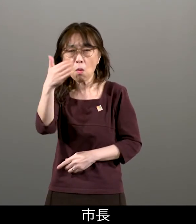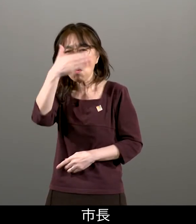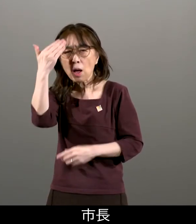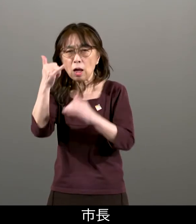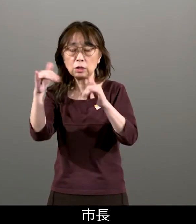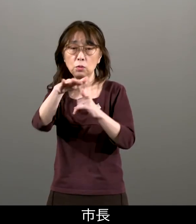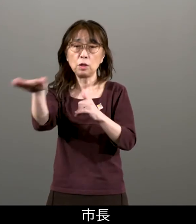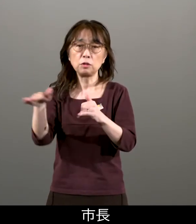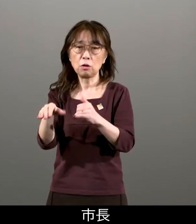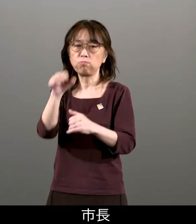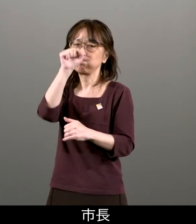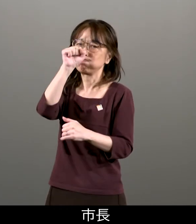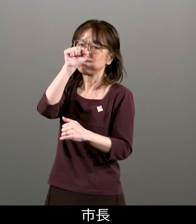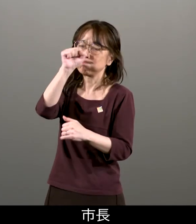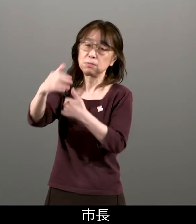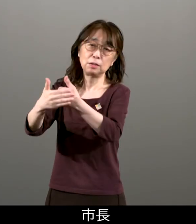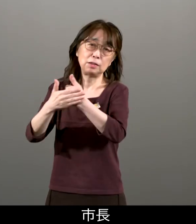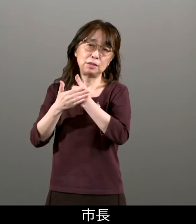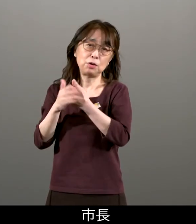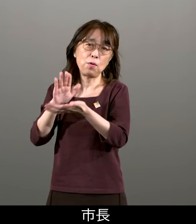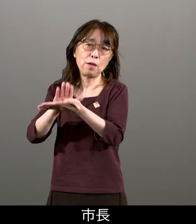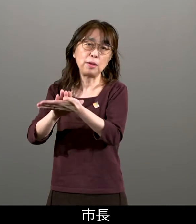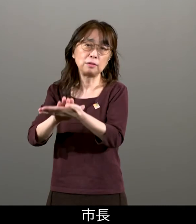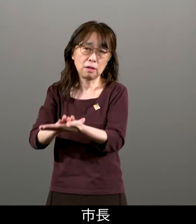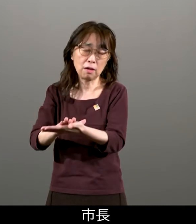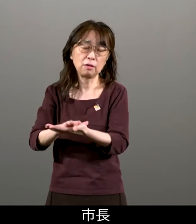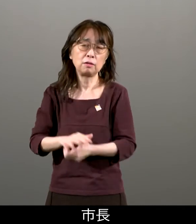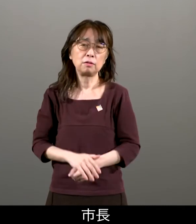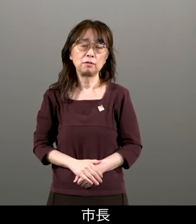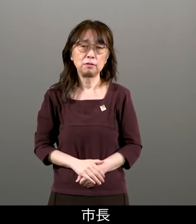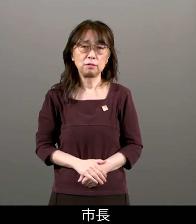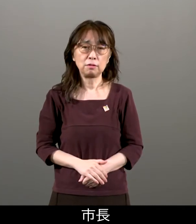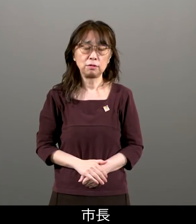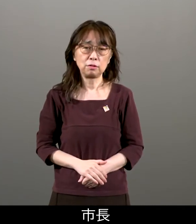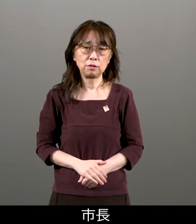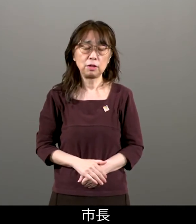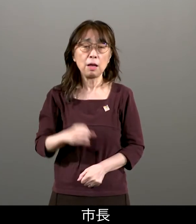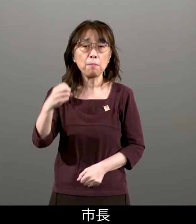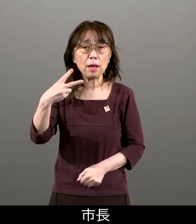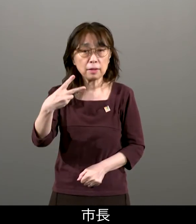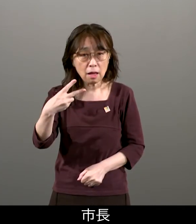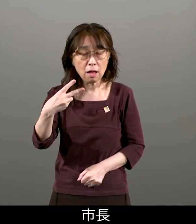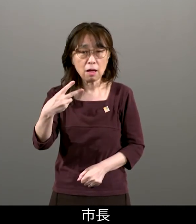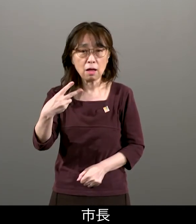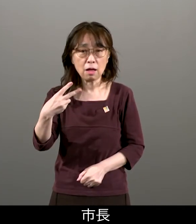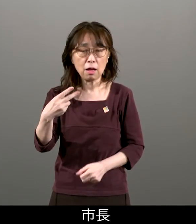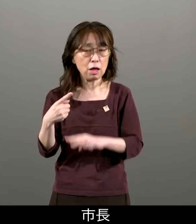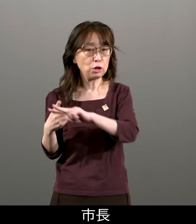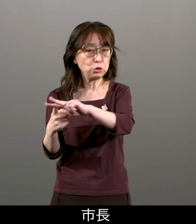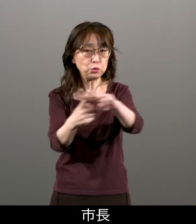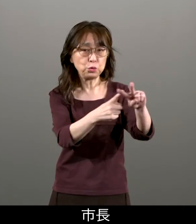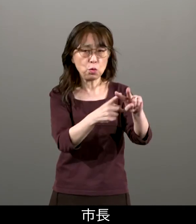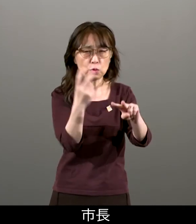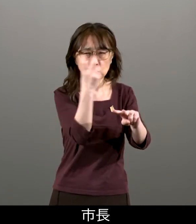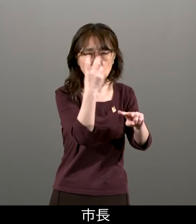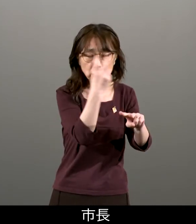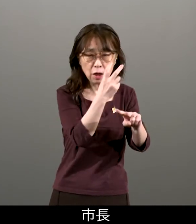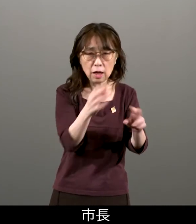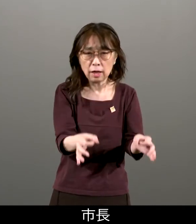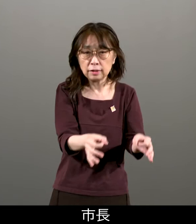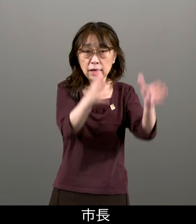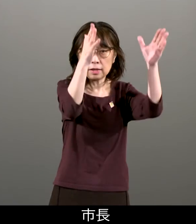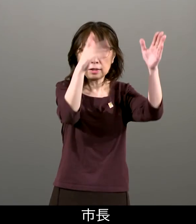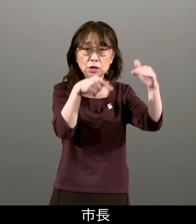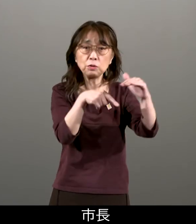から支持を得ているということが分かりました。また郵送調査におけます賛成の